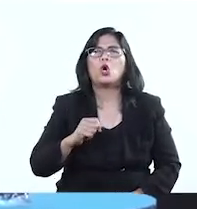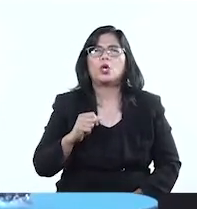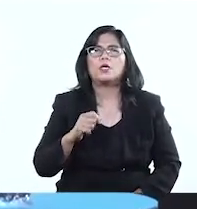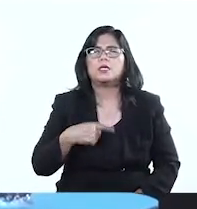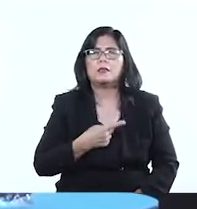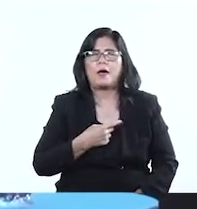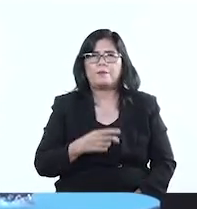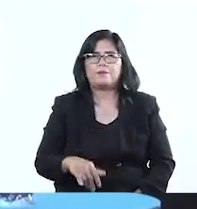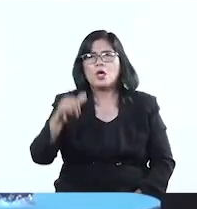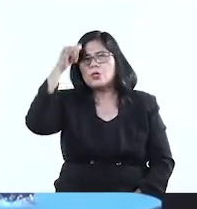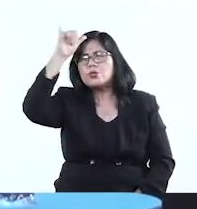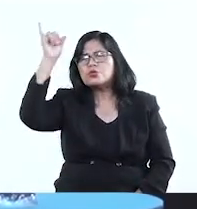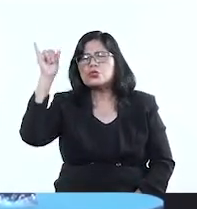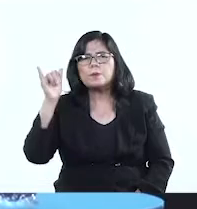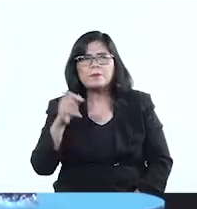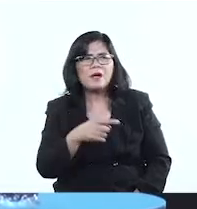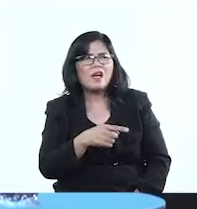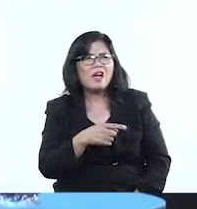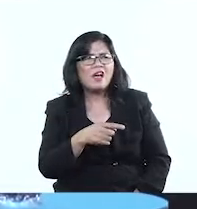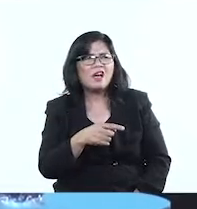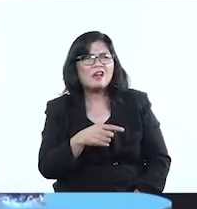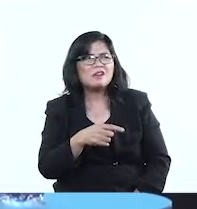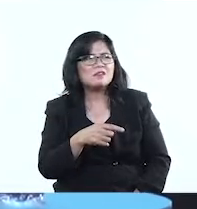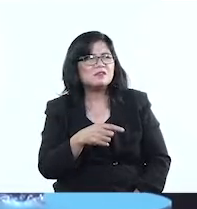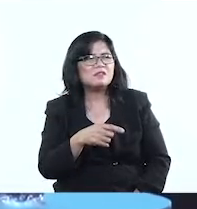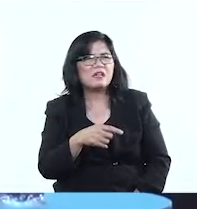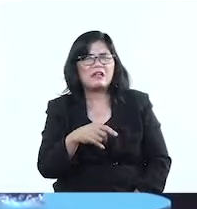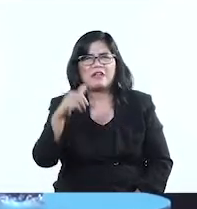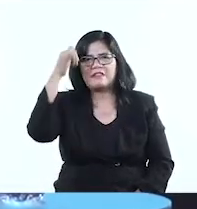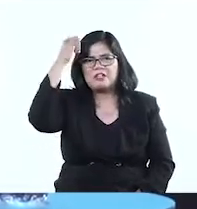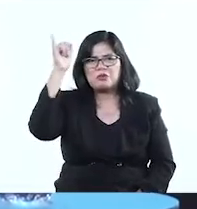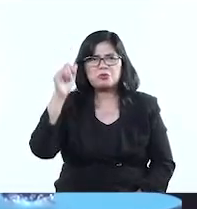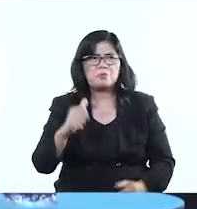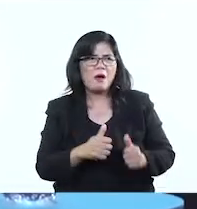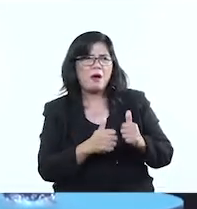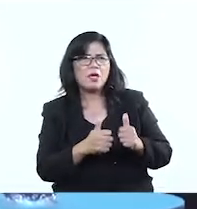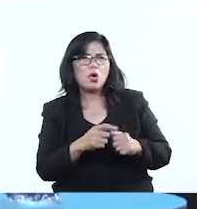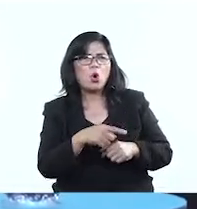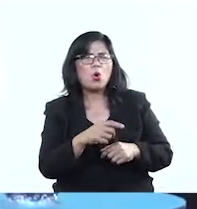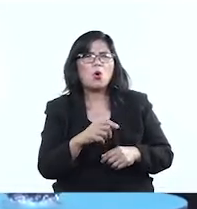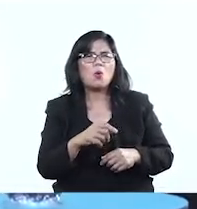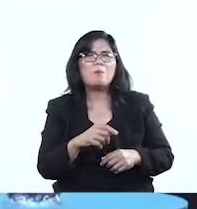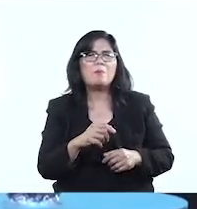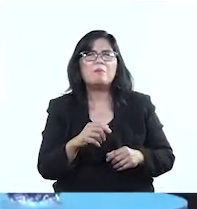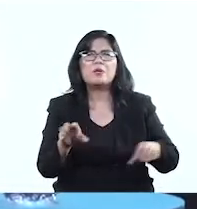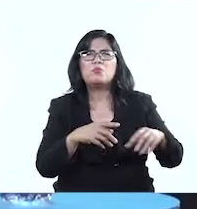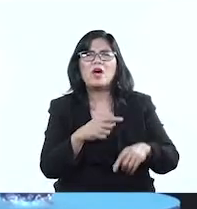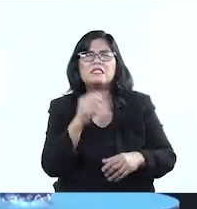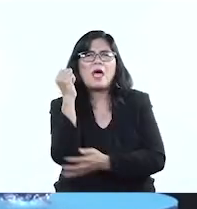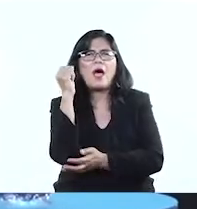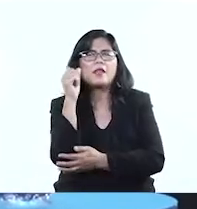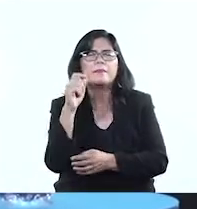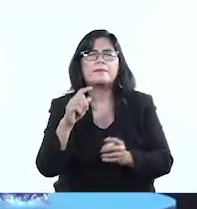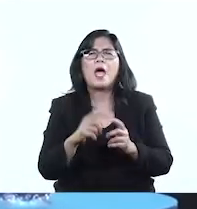orang yang gak kenal dengan berkata Enggak nyangka ya kelihatannya orangnya baik Hai tapi sebetulnya